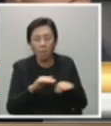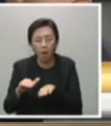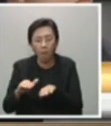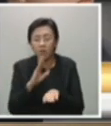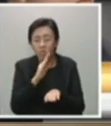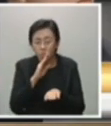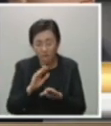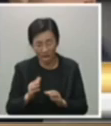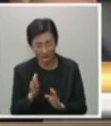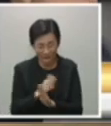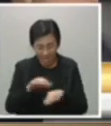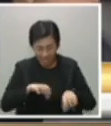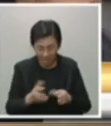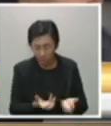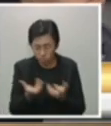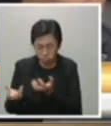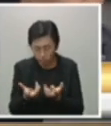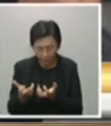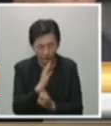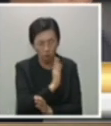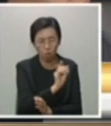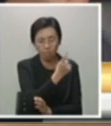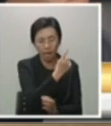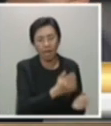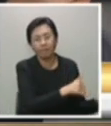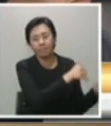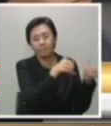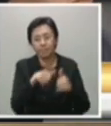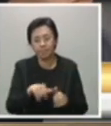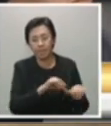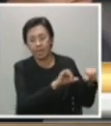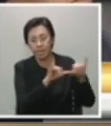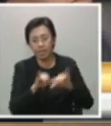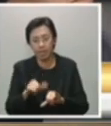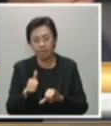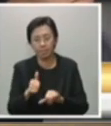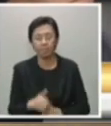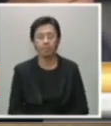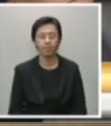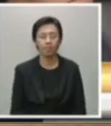การท่านใหม่เนี่ยเขาได้มาพักอาศัยไปดูระเบียบกรุงเทพมหานคร